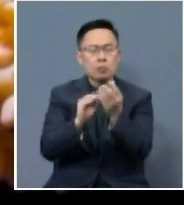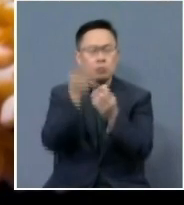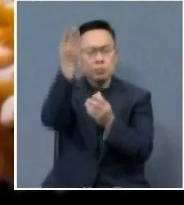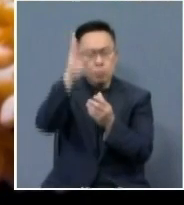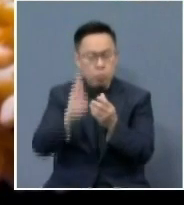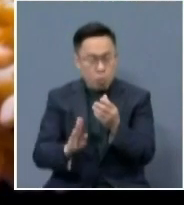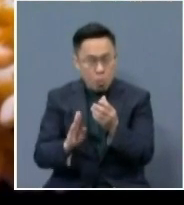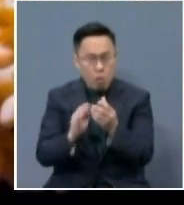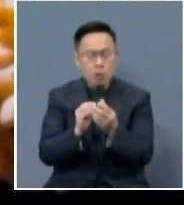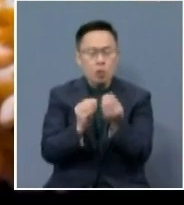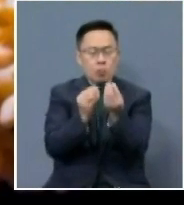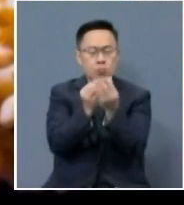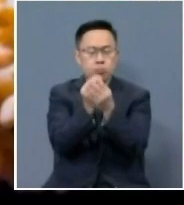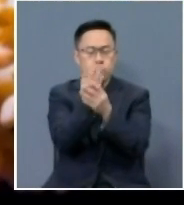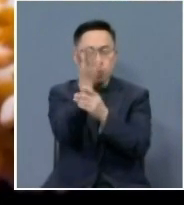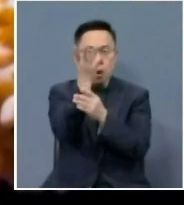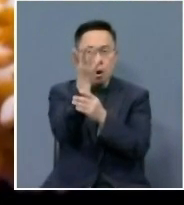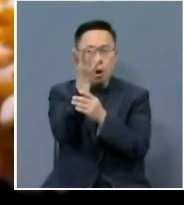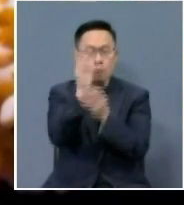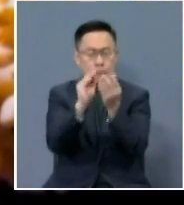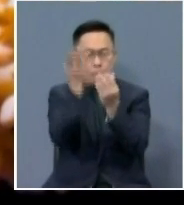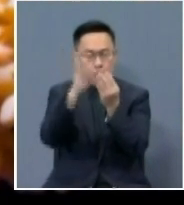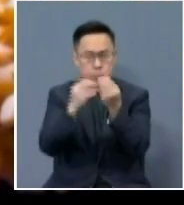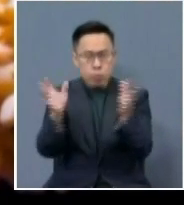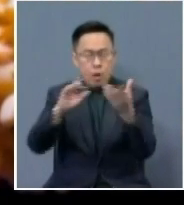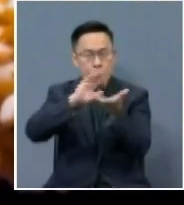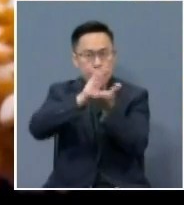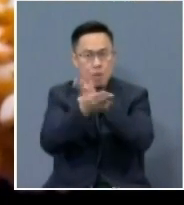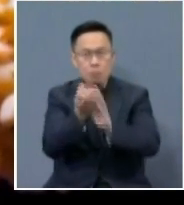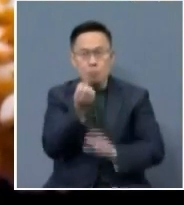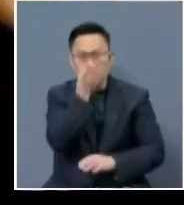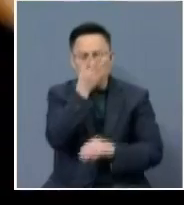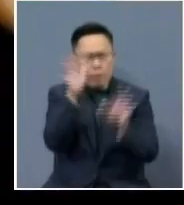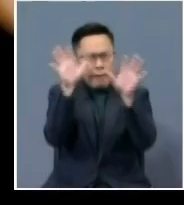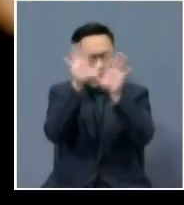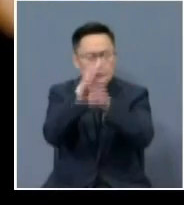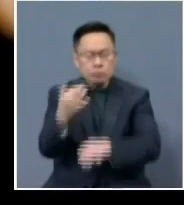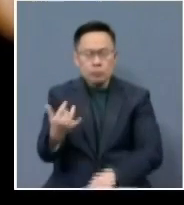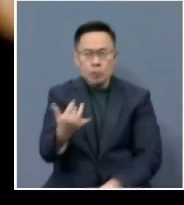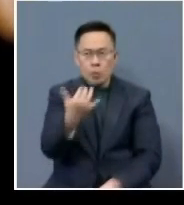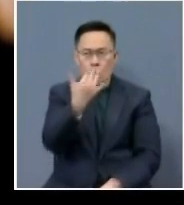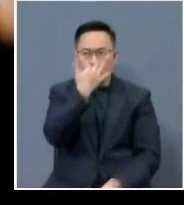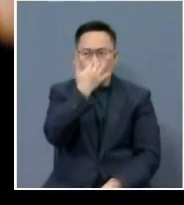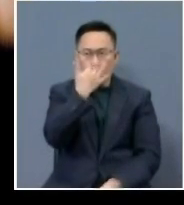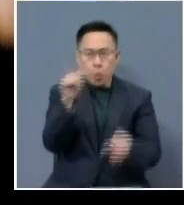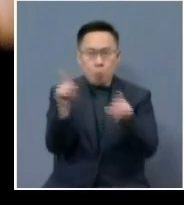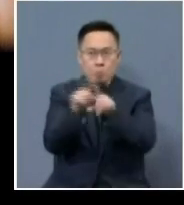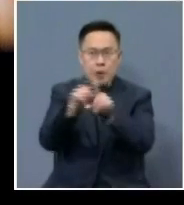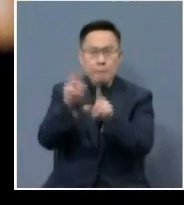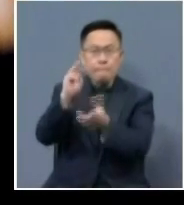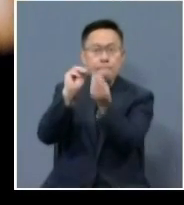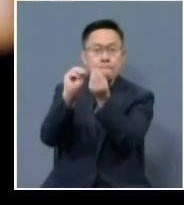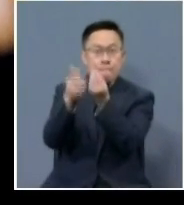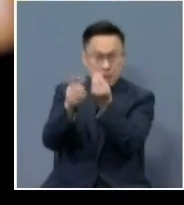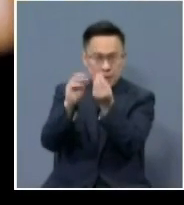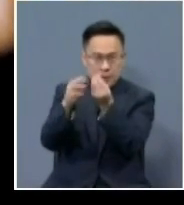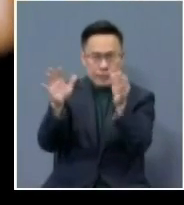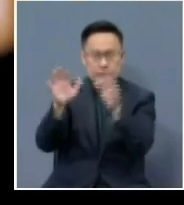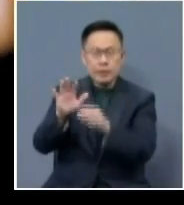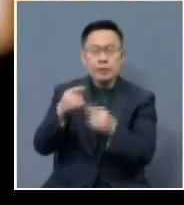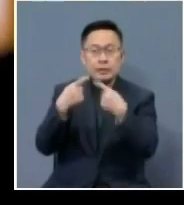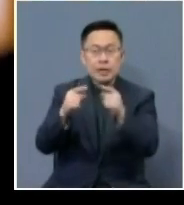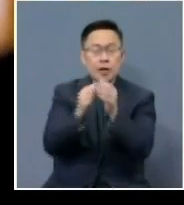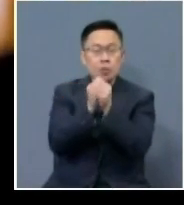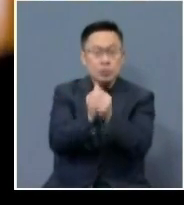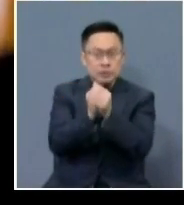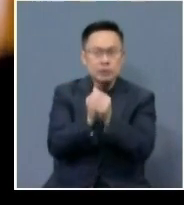หอหมื่นลี้นั้นก็จะเป็นพืชตระกูลเดียวกับมะลิซึ่งในประเทศจีนค่ะเขาจะนำดอกหอมมะลิเนนำไปผสมกับ